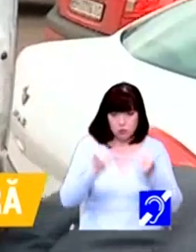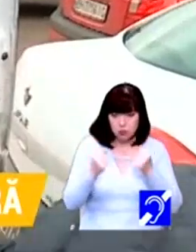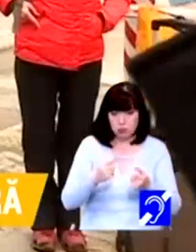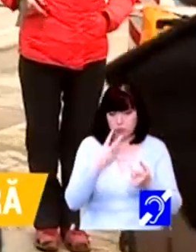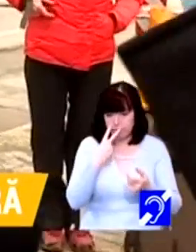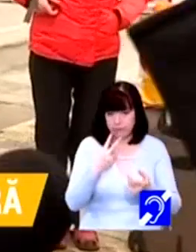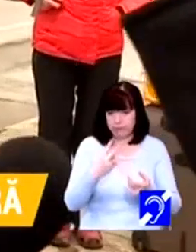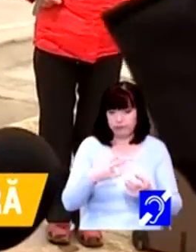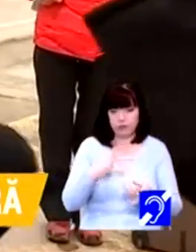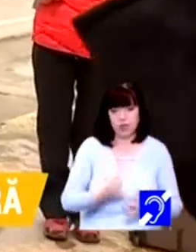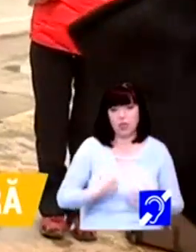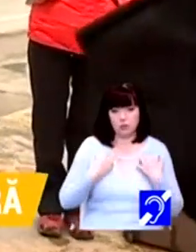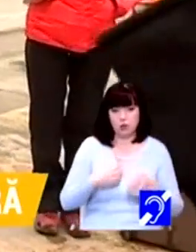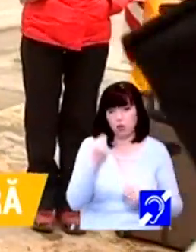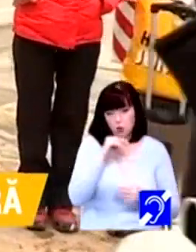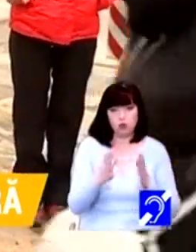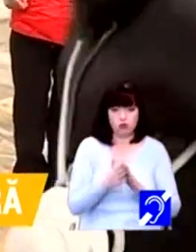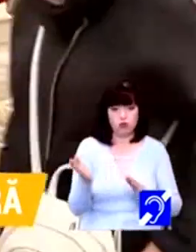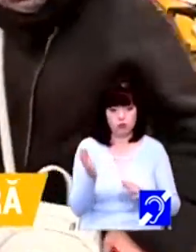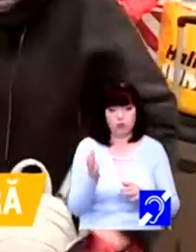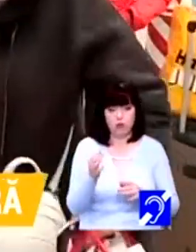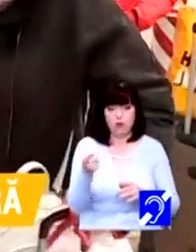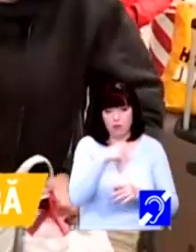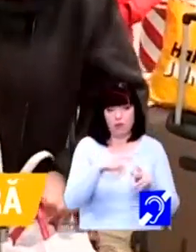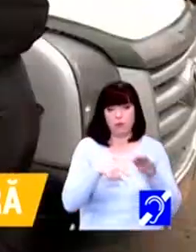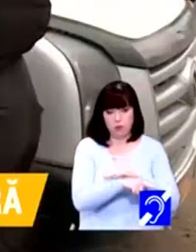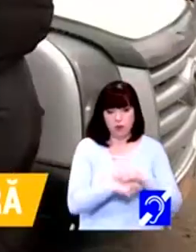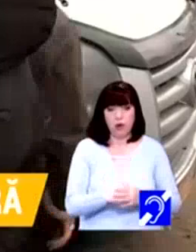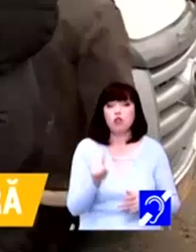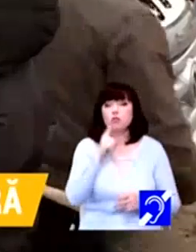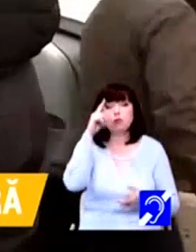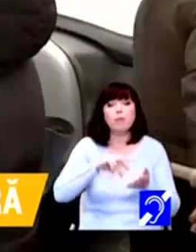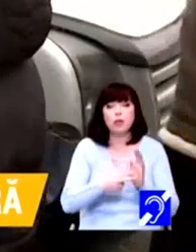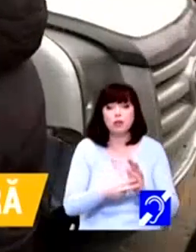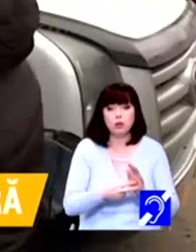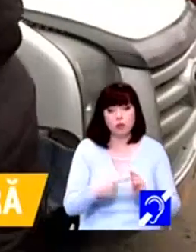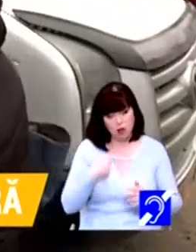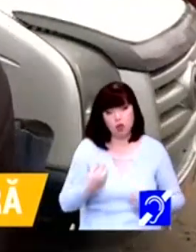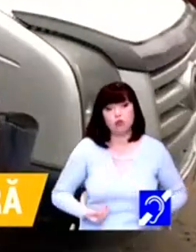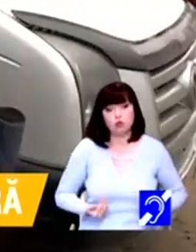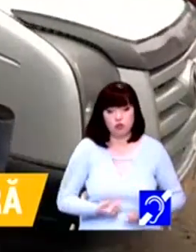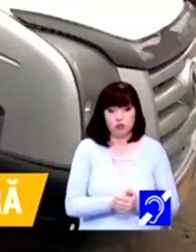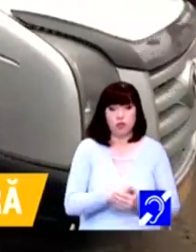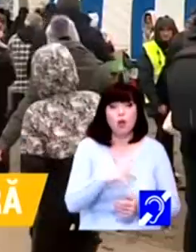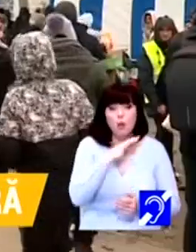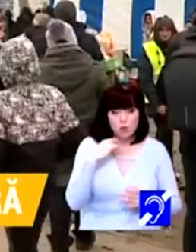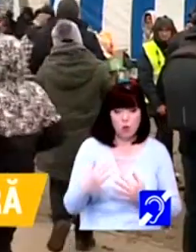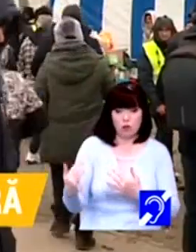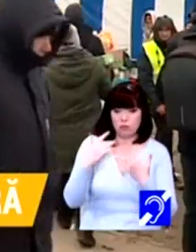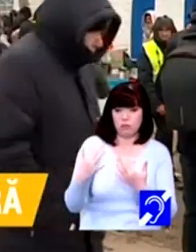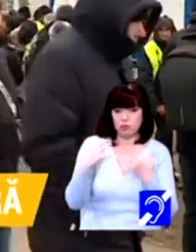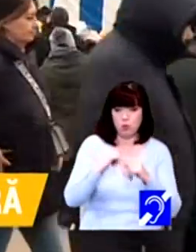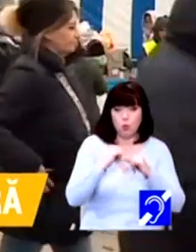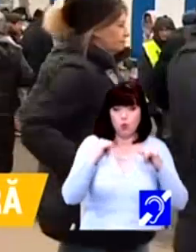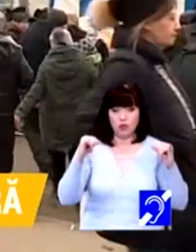страшно. Что думаете делать дальше? Не знаю, жить. Sunt 9 zile de război în Ucraina, iar valul de refugiați e tot